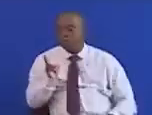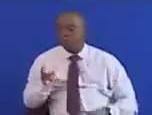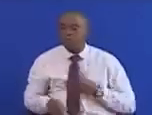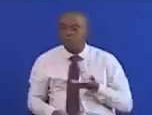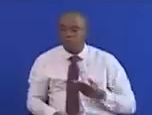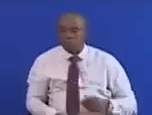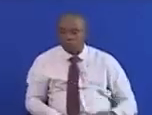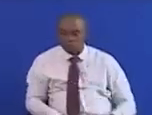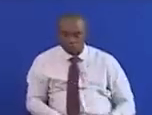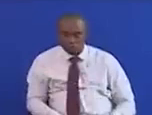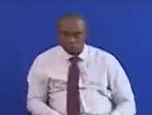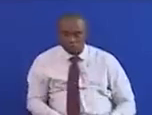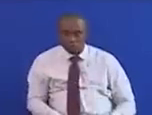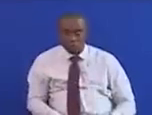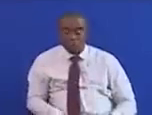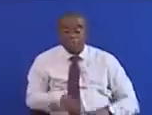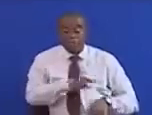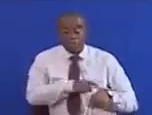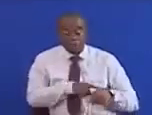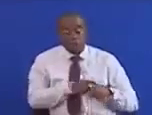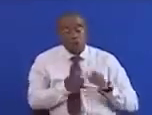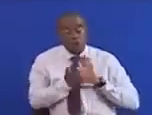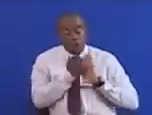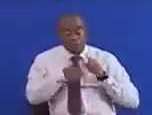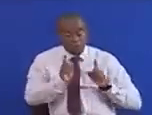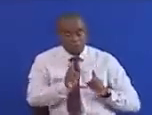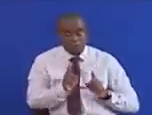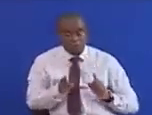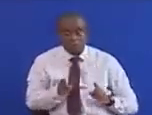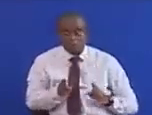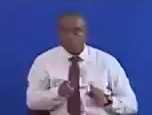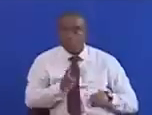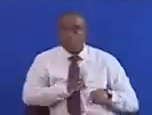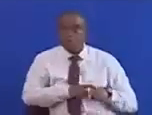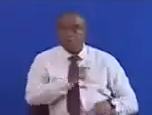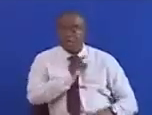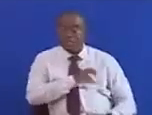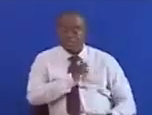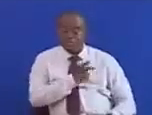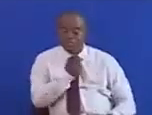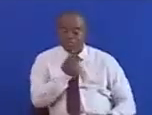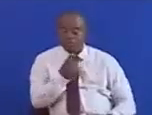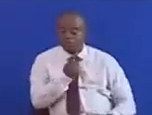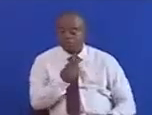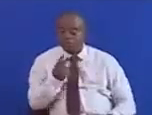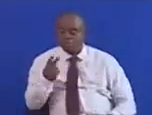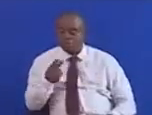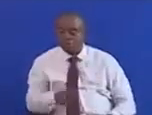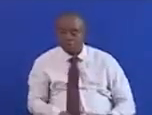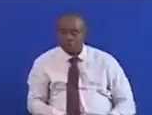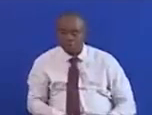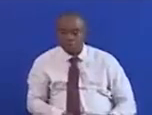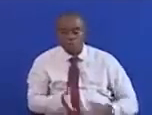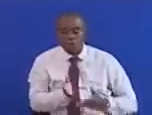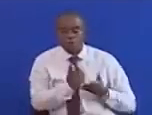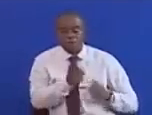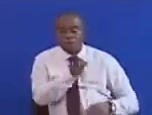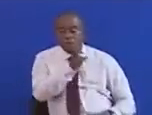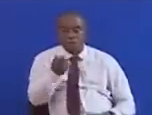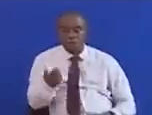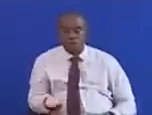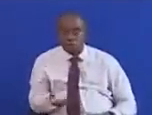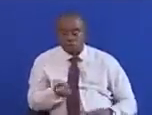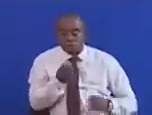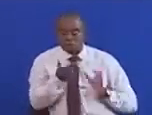zetu walipoombwa, haijaanza leo Mheshimiwa Spika, toka ajira za 2021-22. Wako watu,